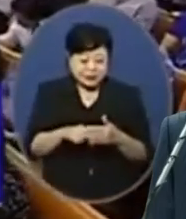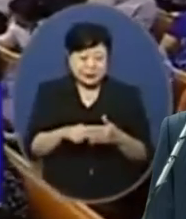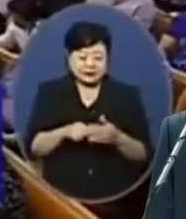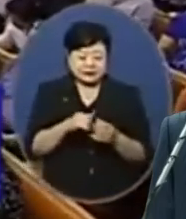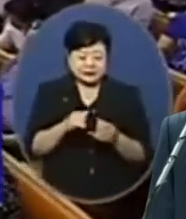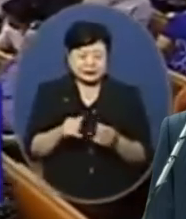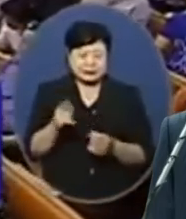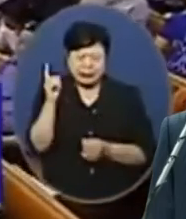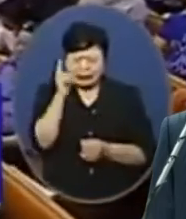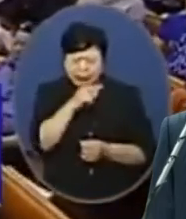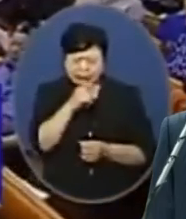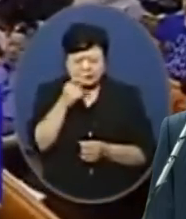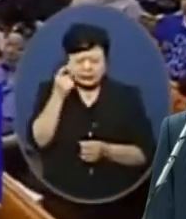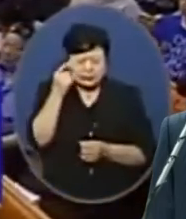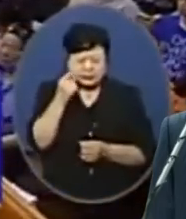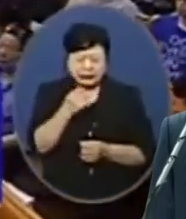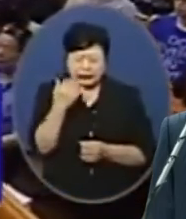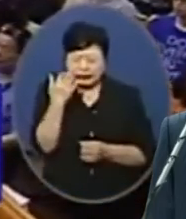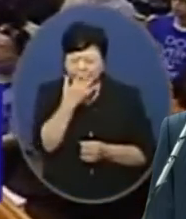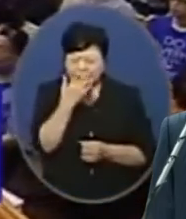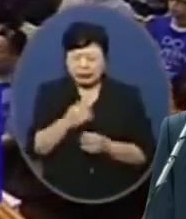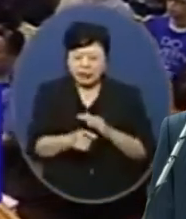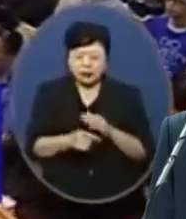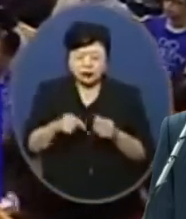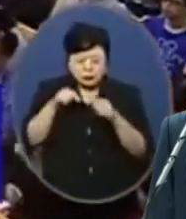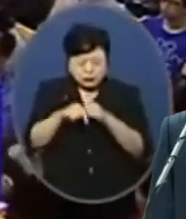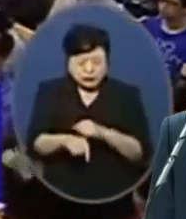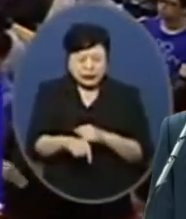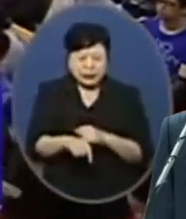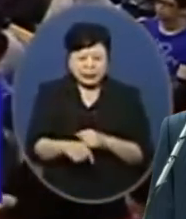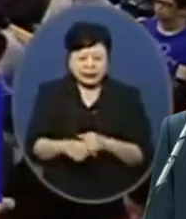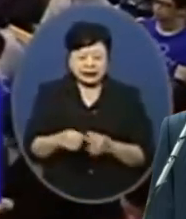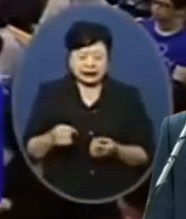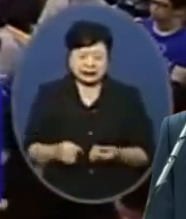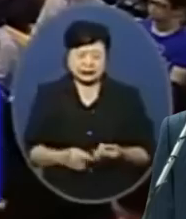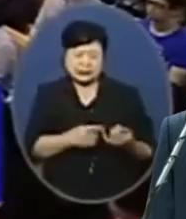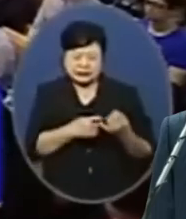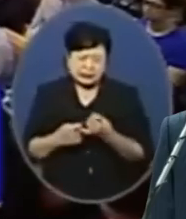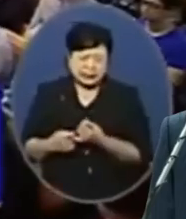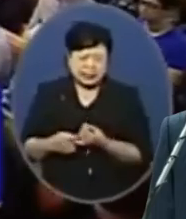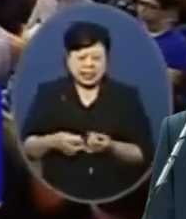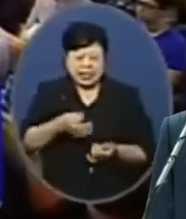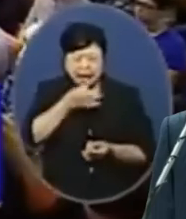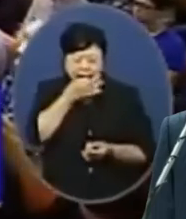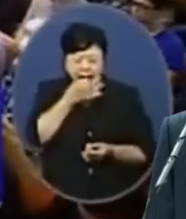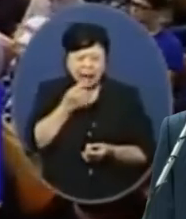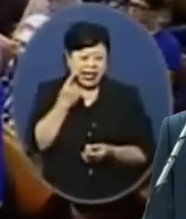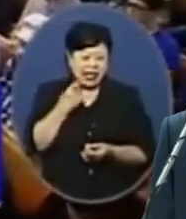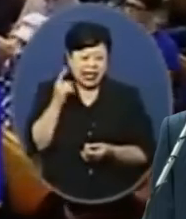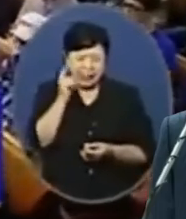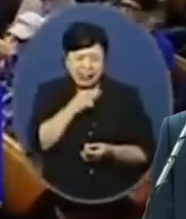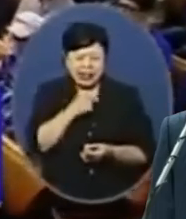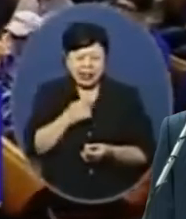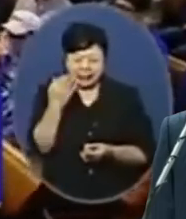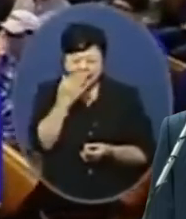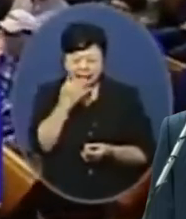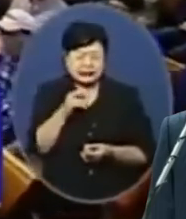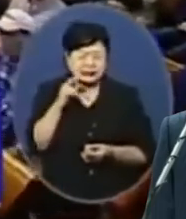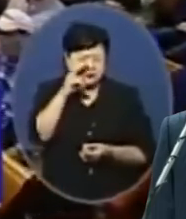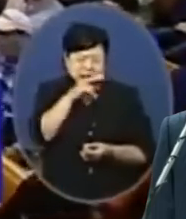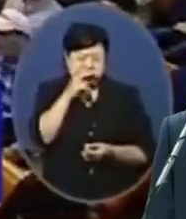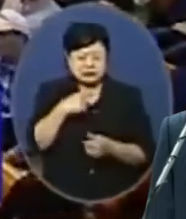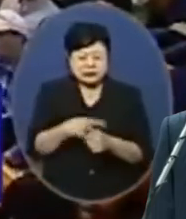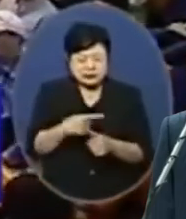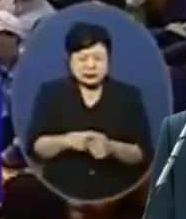것은 악한 생각, 곧 음란과 도둑질과 살인과 간음과 탐욕과 악독과 속임과 음탕과 질투와